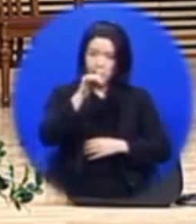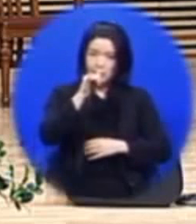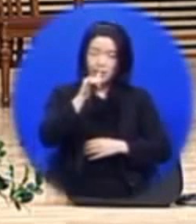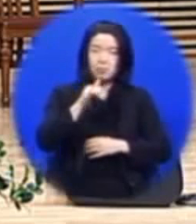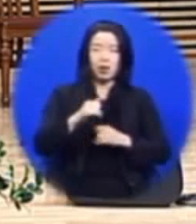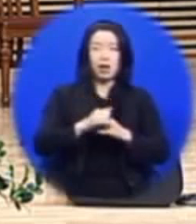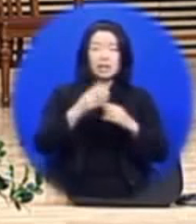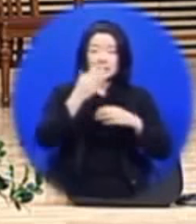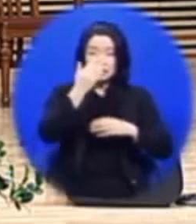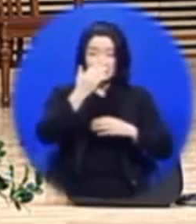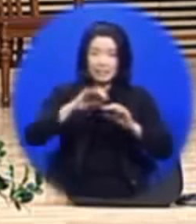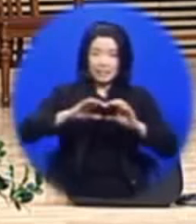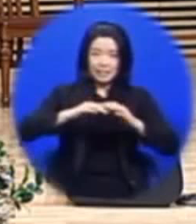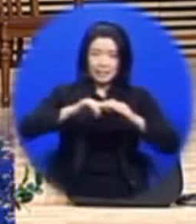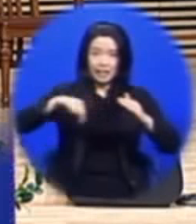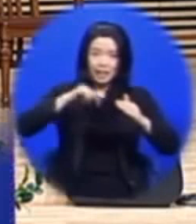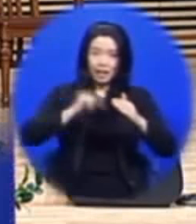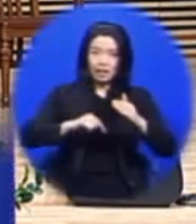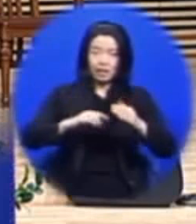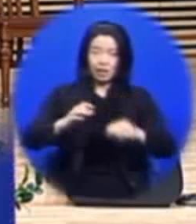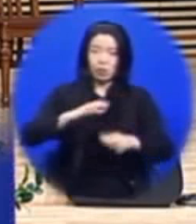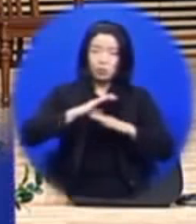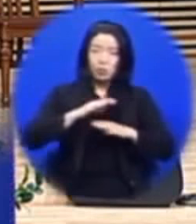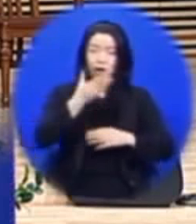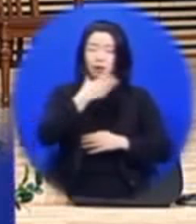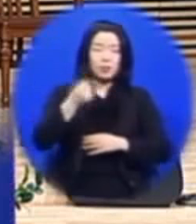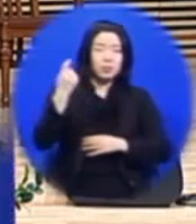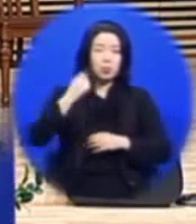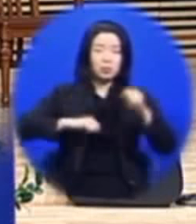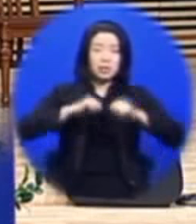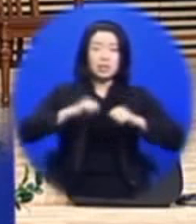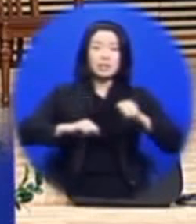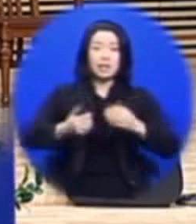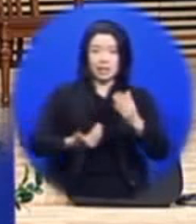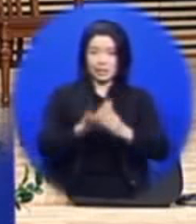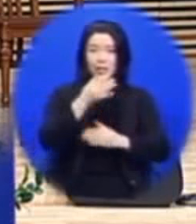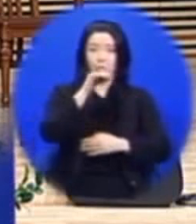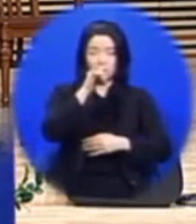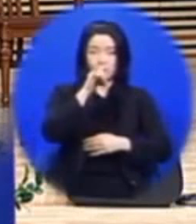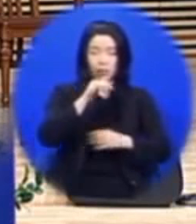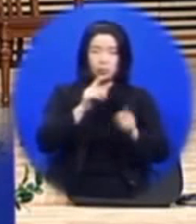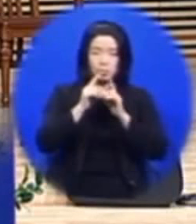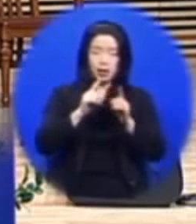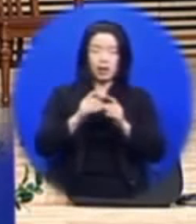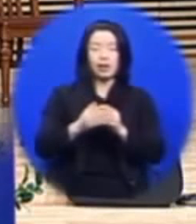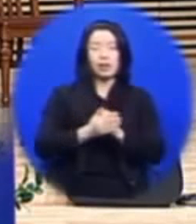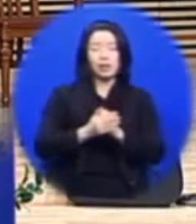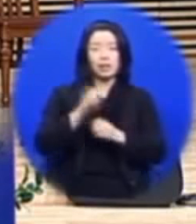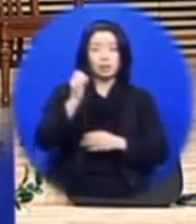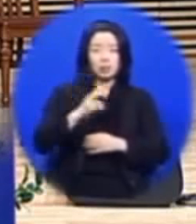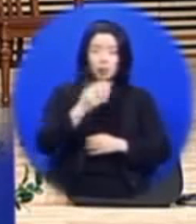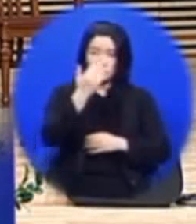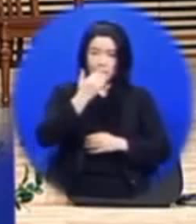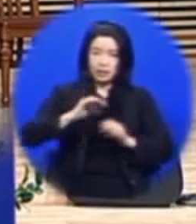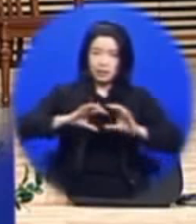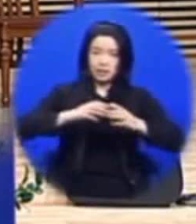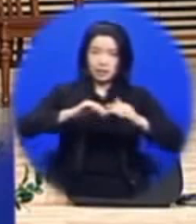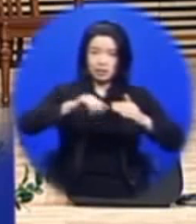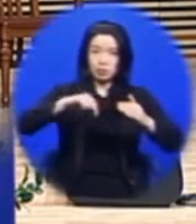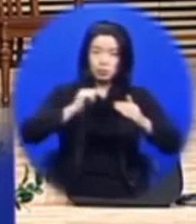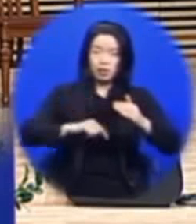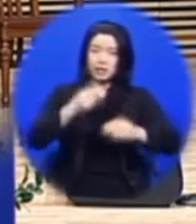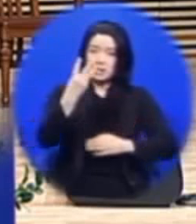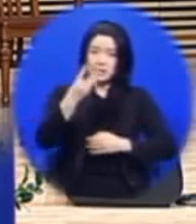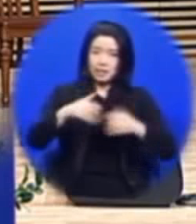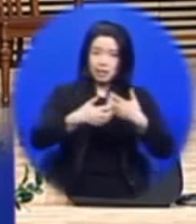안에 놀라운 복음의 역사가 일어나고 있다고 하시면서 그 이스라엘에는 세